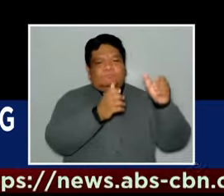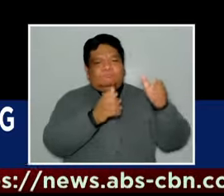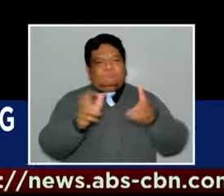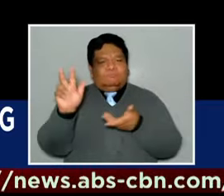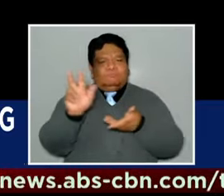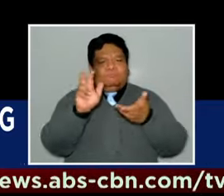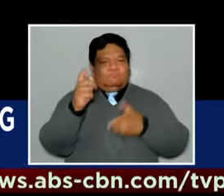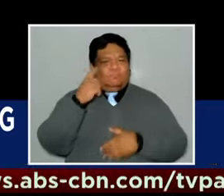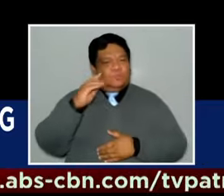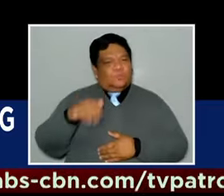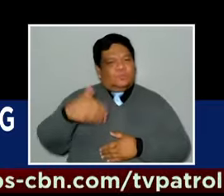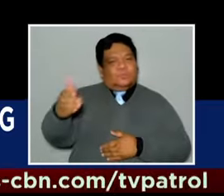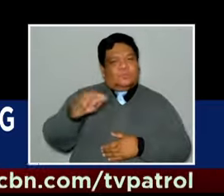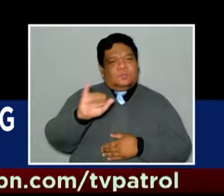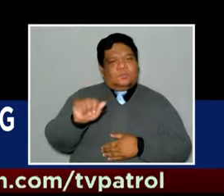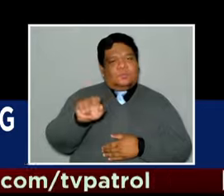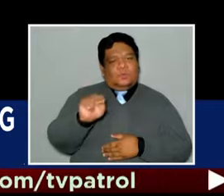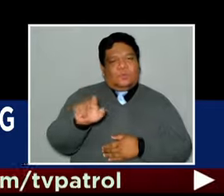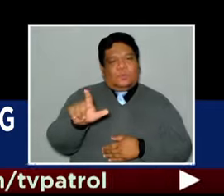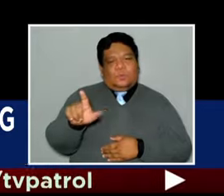January 21.